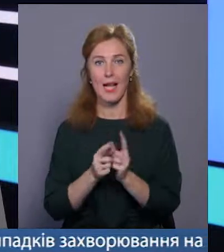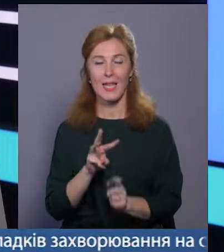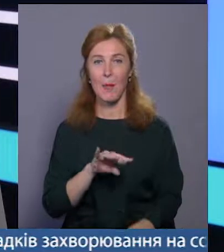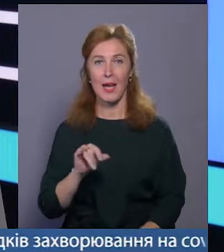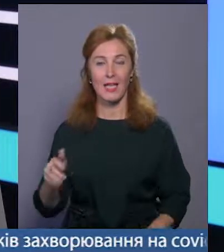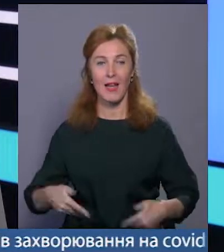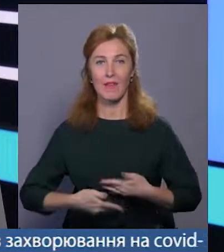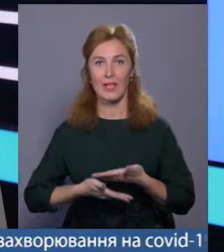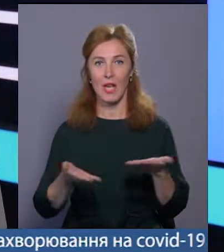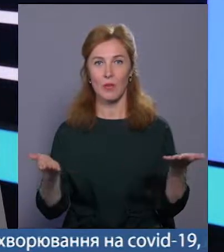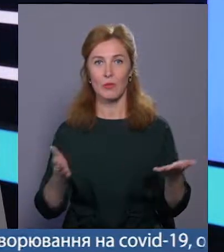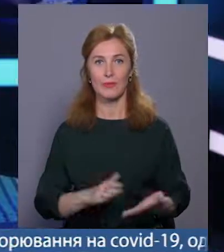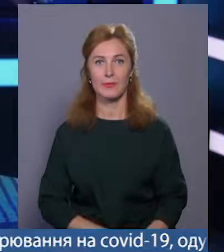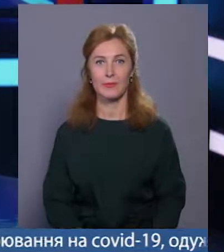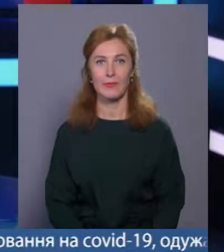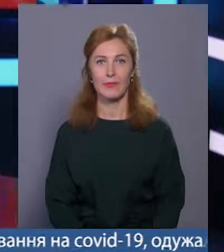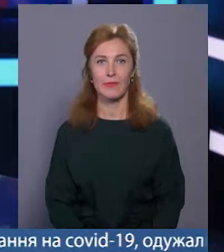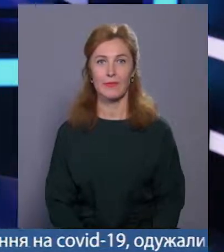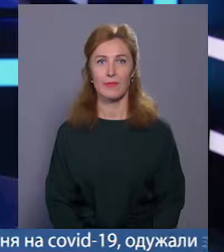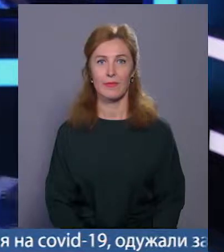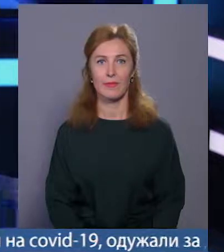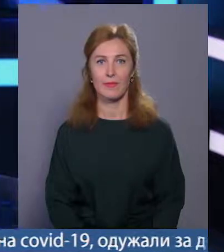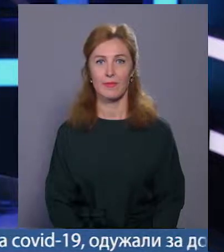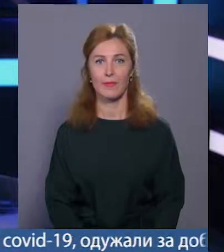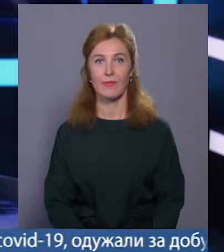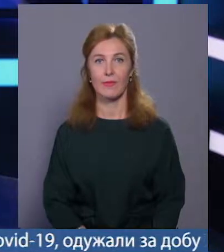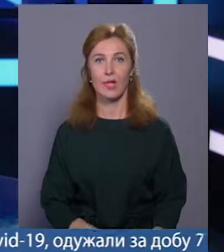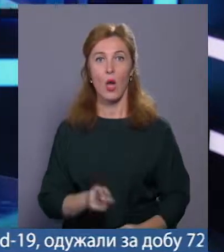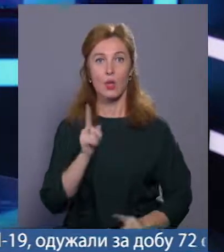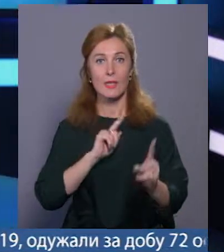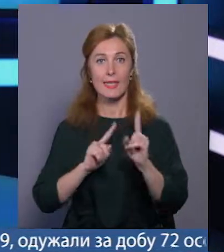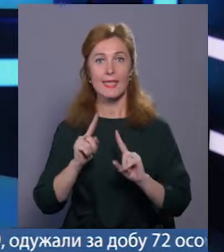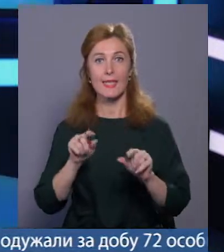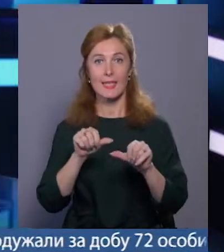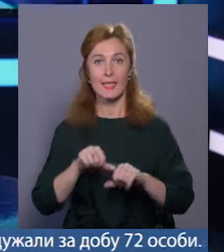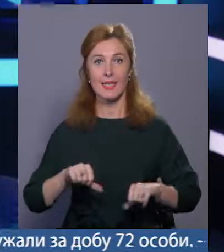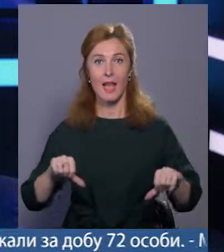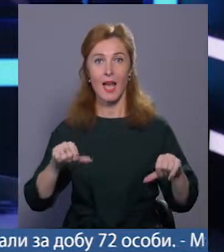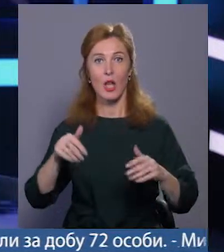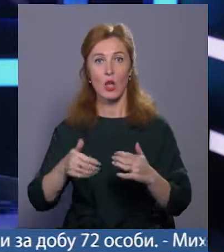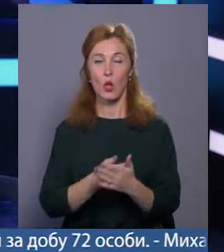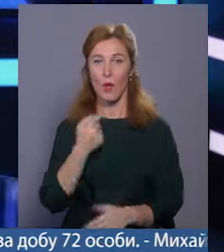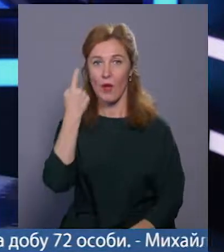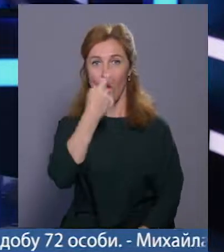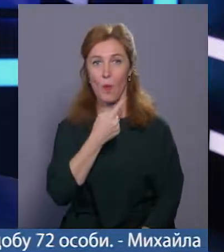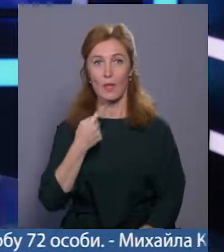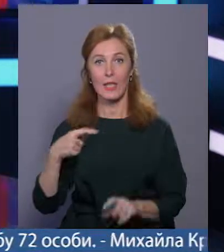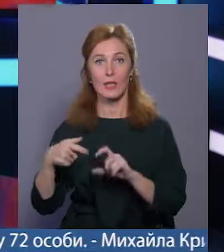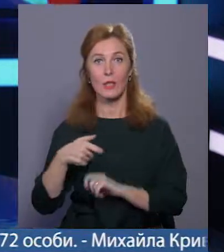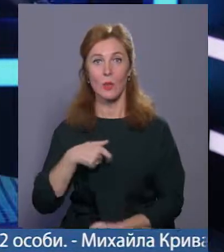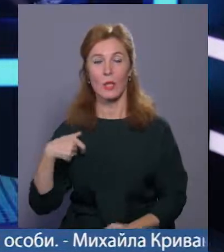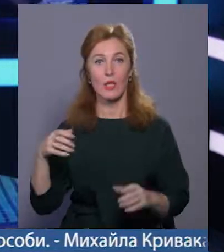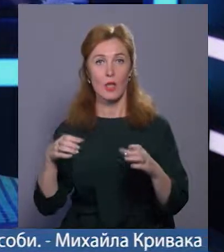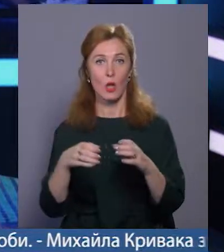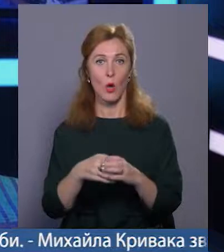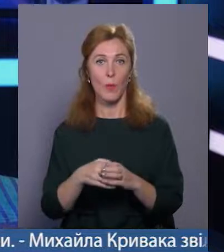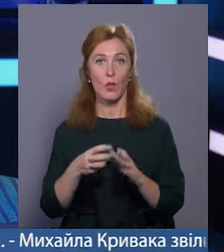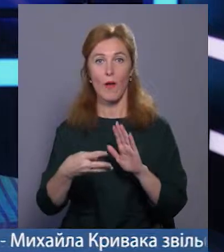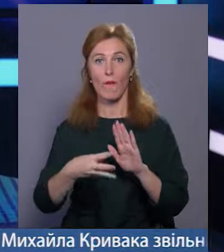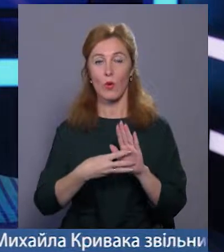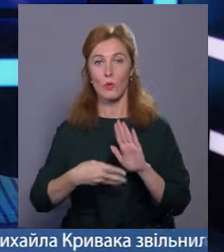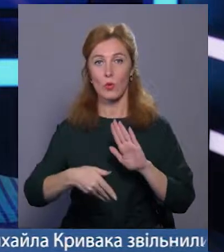Марина Бірюкова. Вітаємо! У сесійній залі нові обличчя. Депутатський корпус Хмельницької міської ради